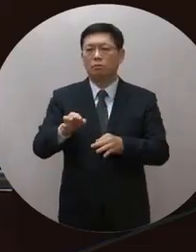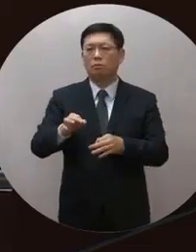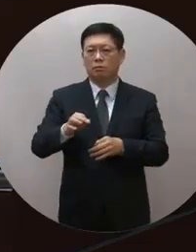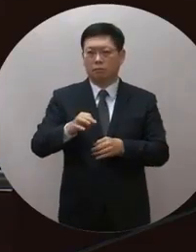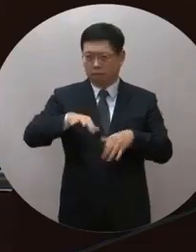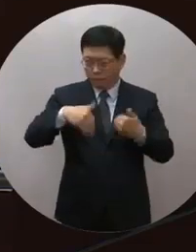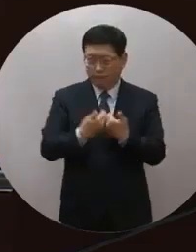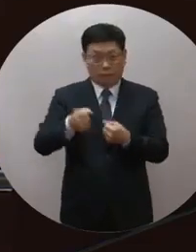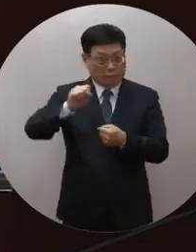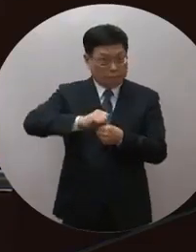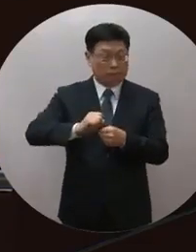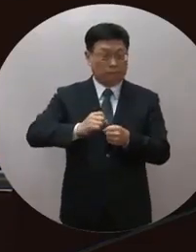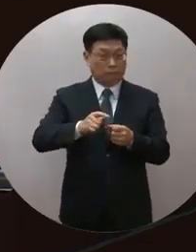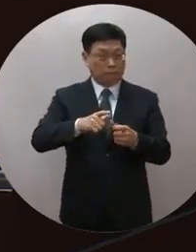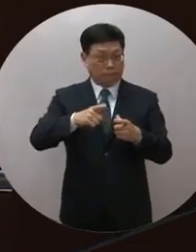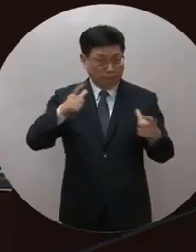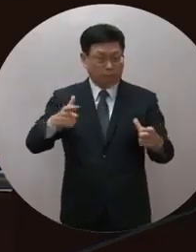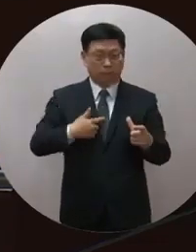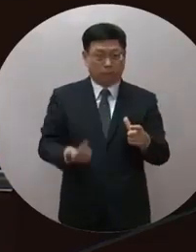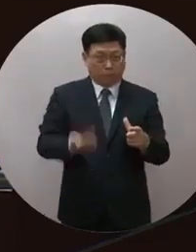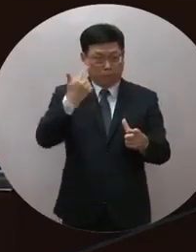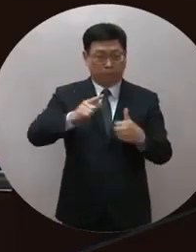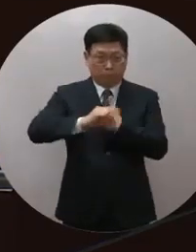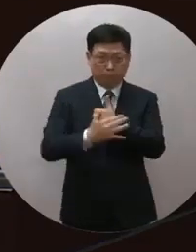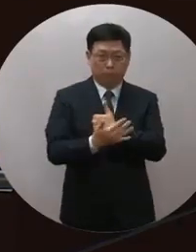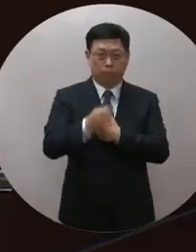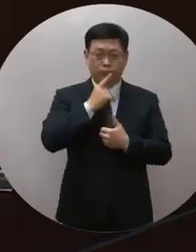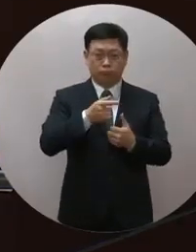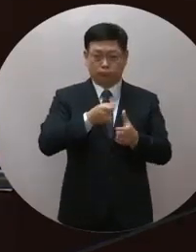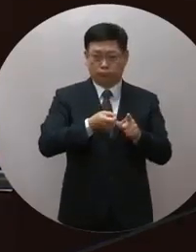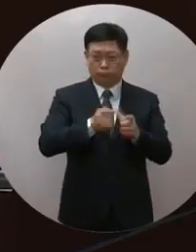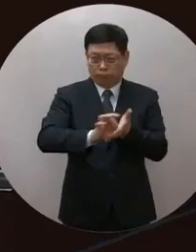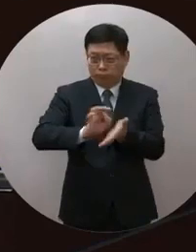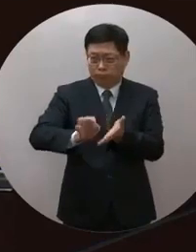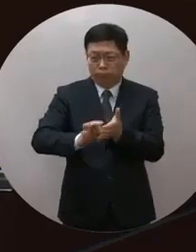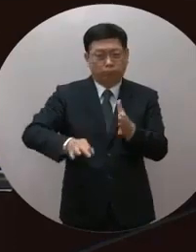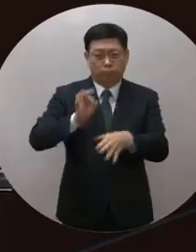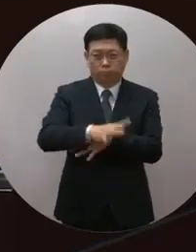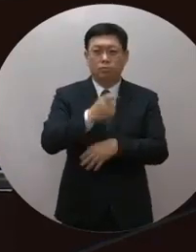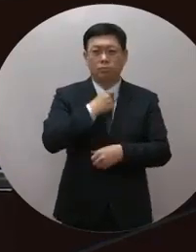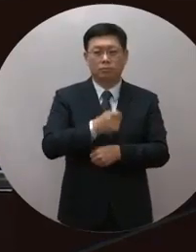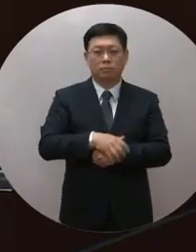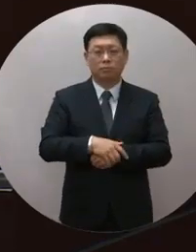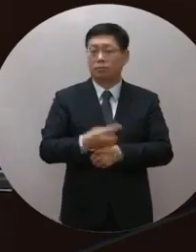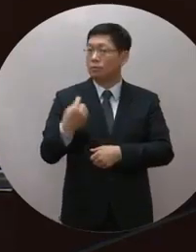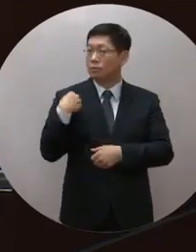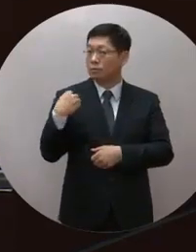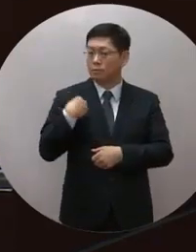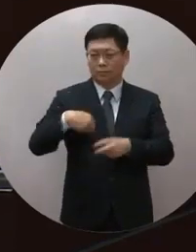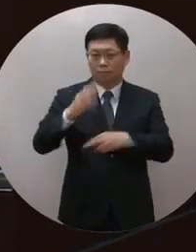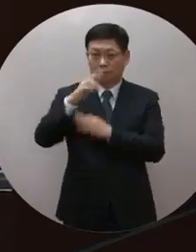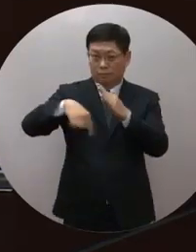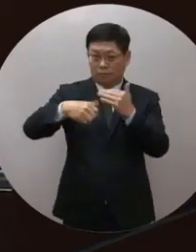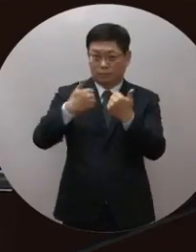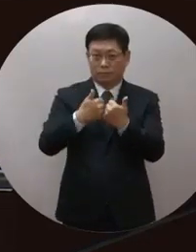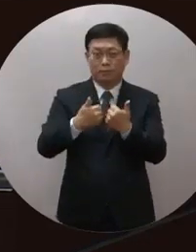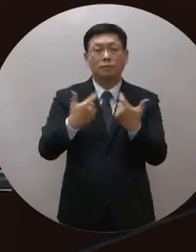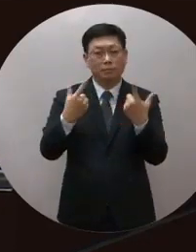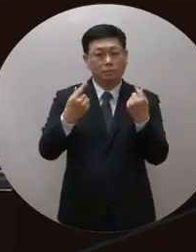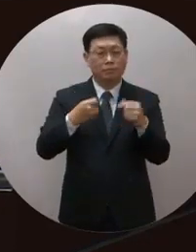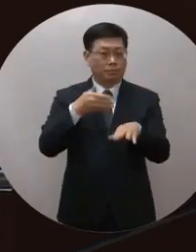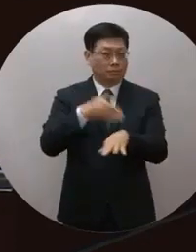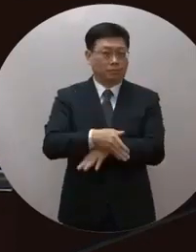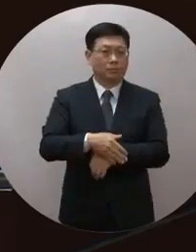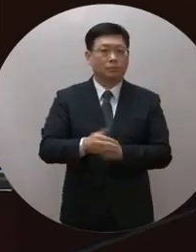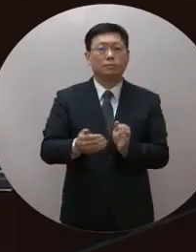加强、加大、加速公共支出。另外，昨天行政院会也已